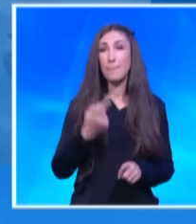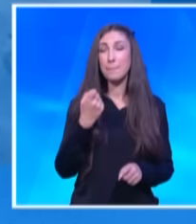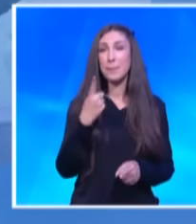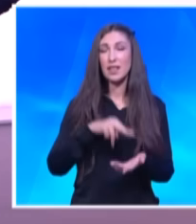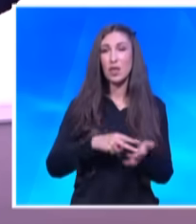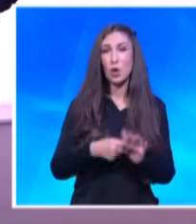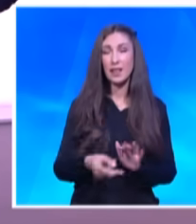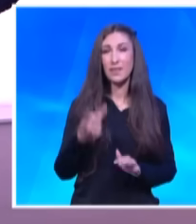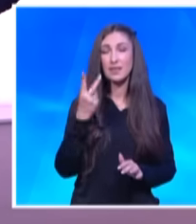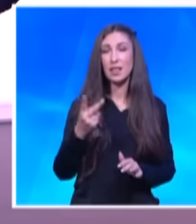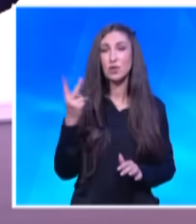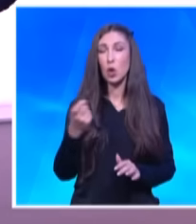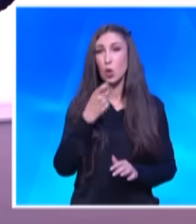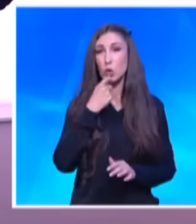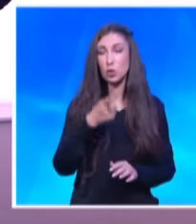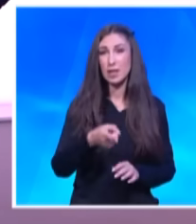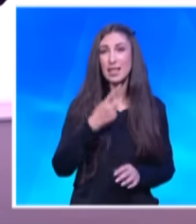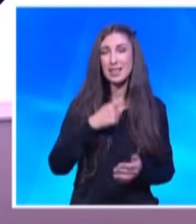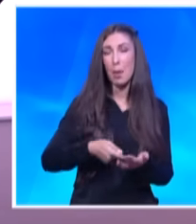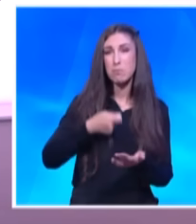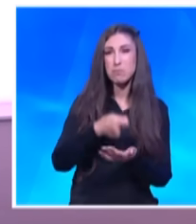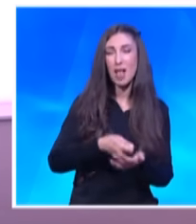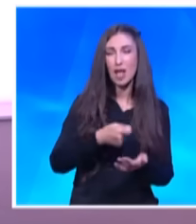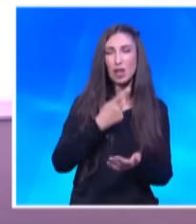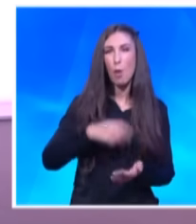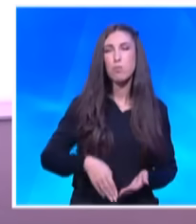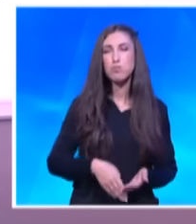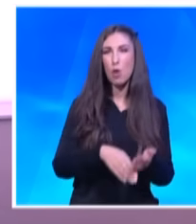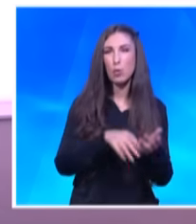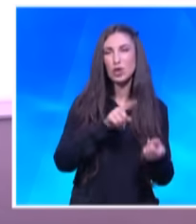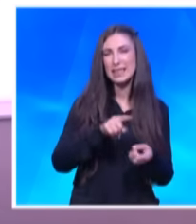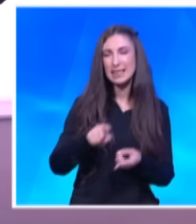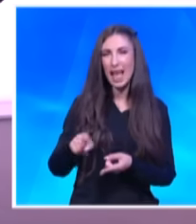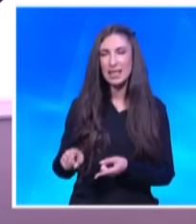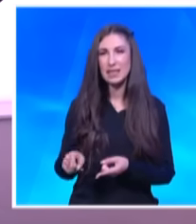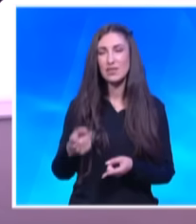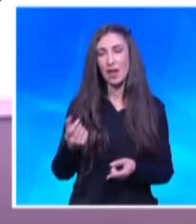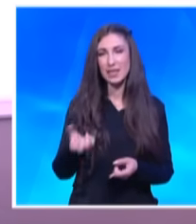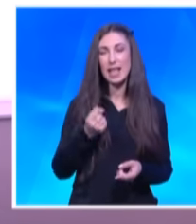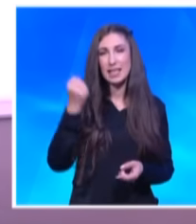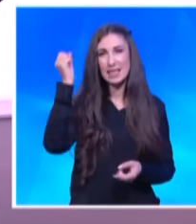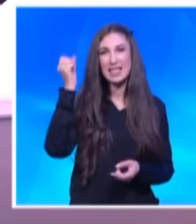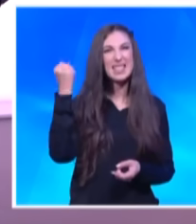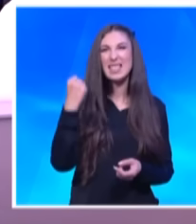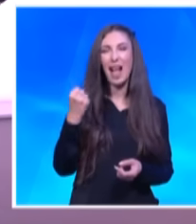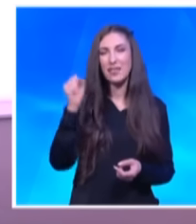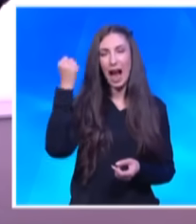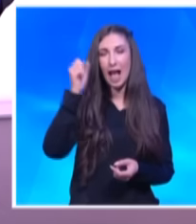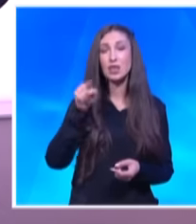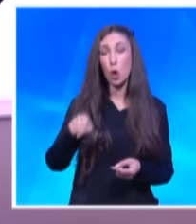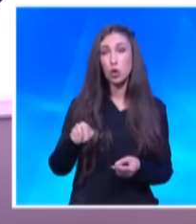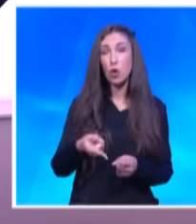1 юли 2022 година процедурата по плащането на помощните средства пое здравната каса. Именно от тогава